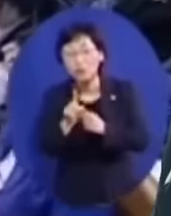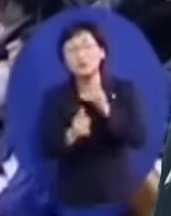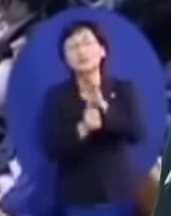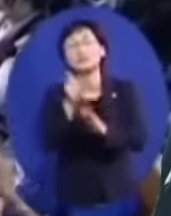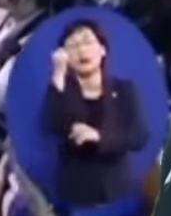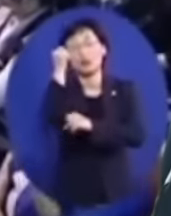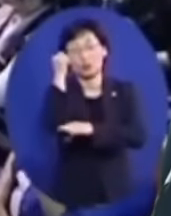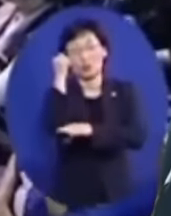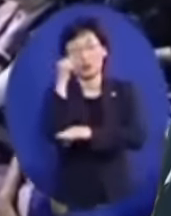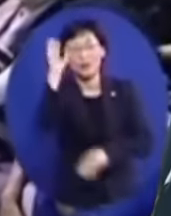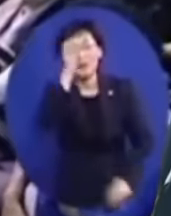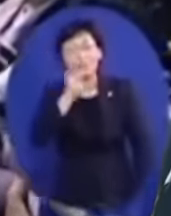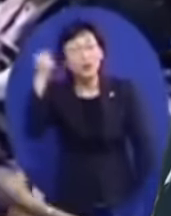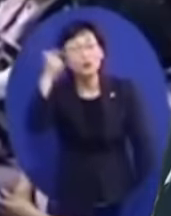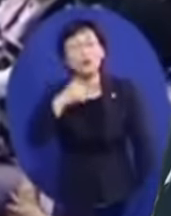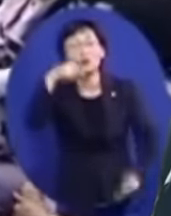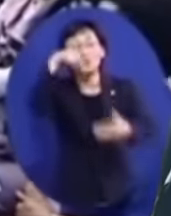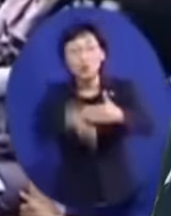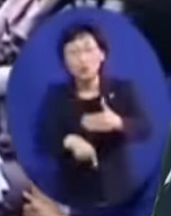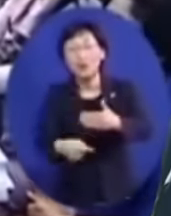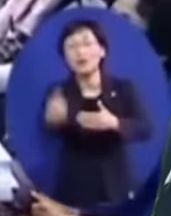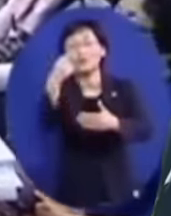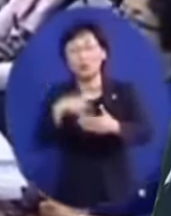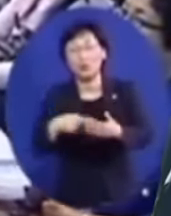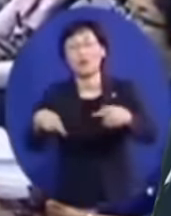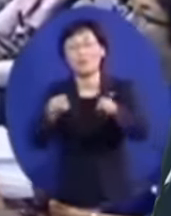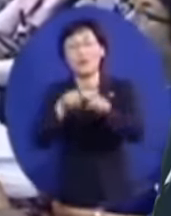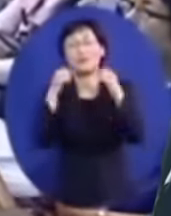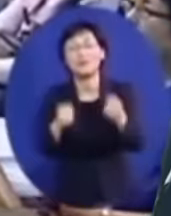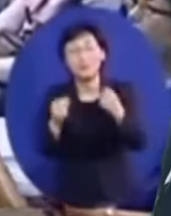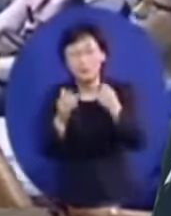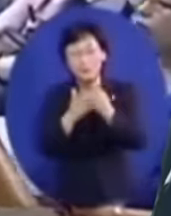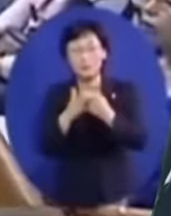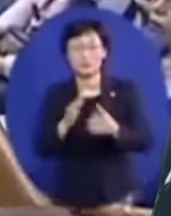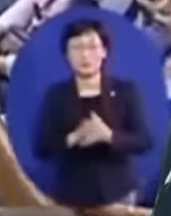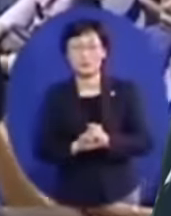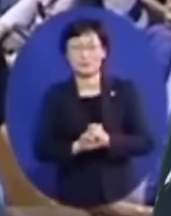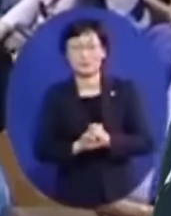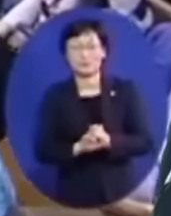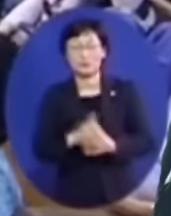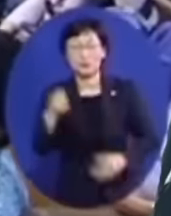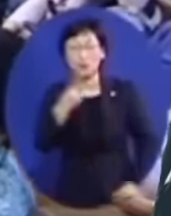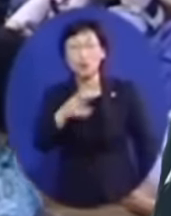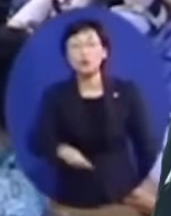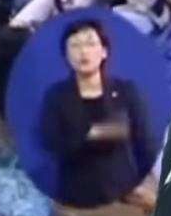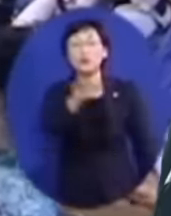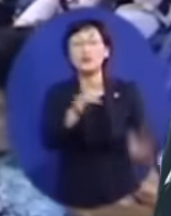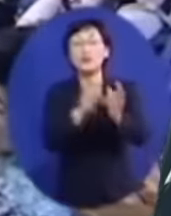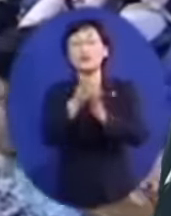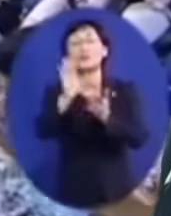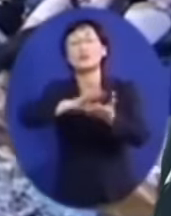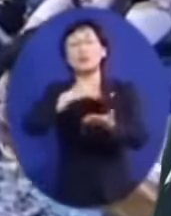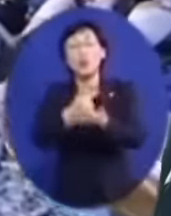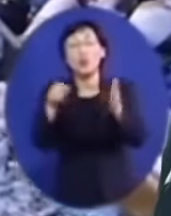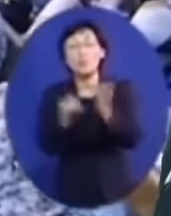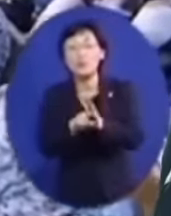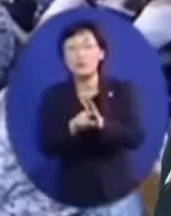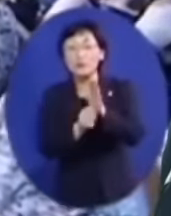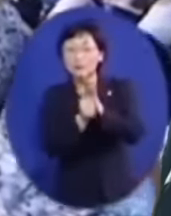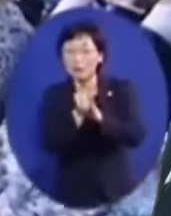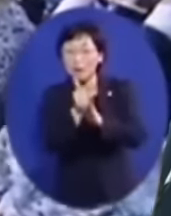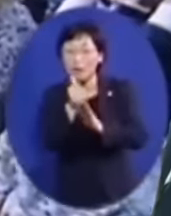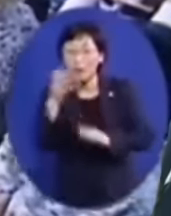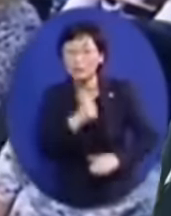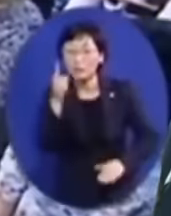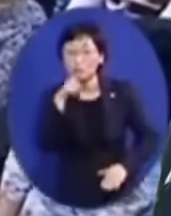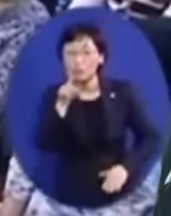근원인 성령이 우리 속에 와서 함께 계시기 때문인 것입니다. 또 우리 예수 믿는 사람이 희망을 가진 것은